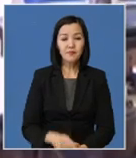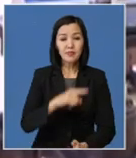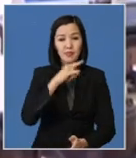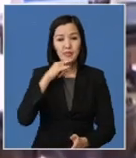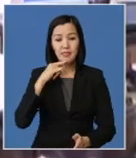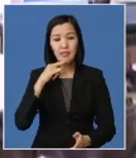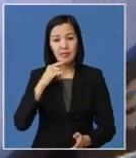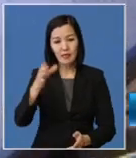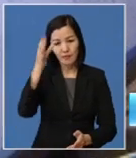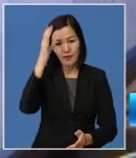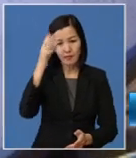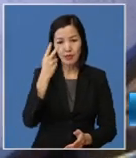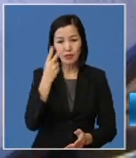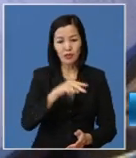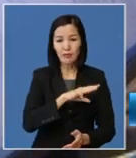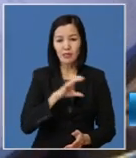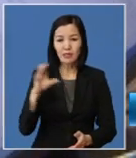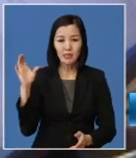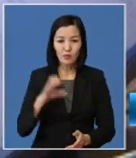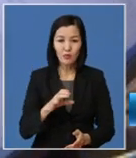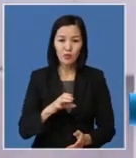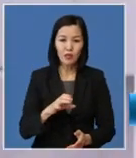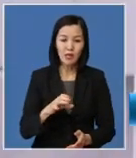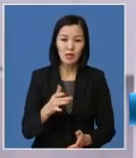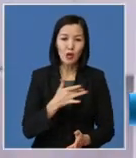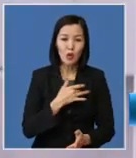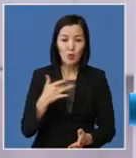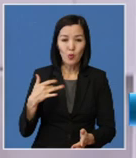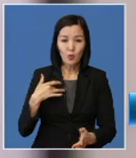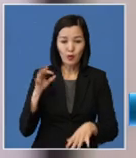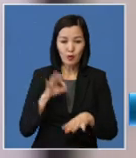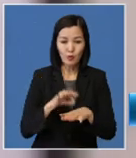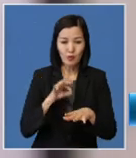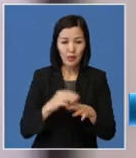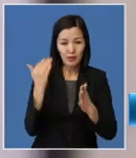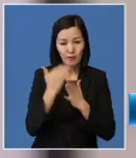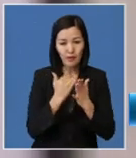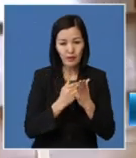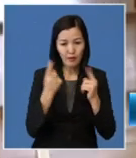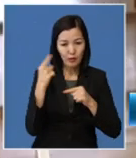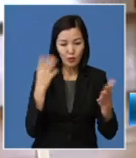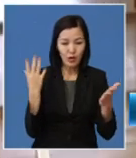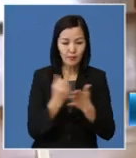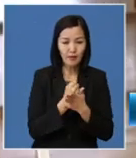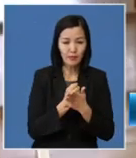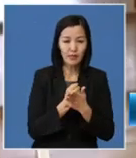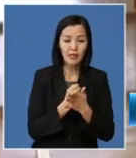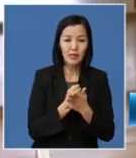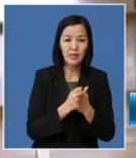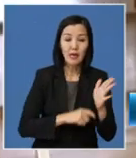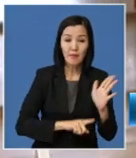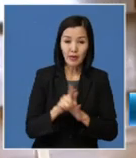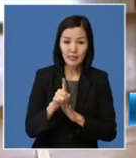Ресейлік мамандар 20 секундта өкпе қатерлі ісігін анықтайтын бағдарлама ойлап тапты. Жүйе дәрігер Айзимов деп аталады.